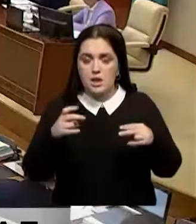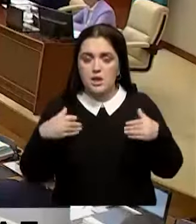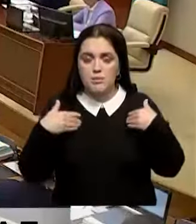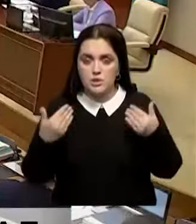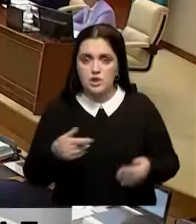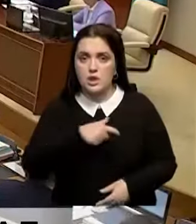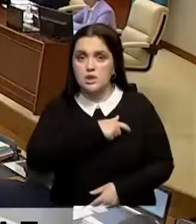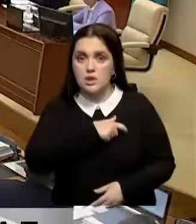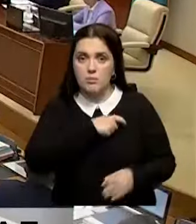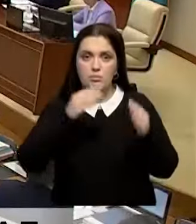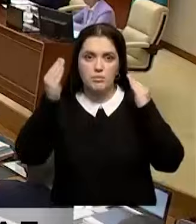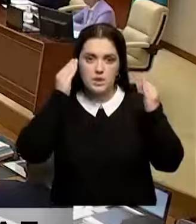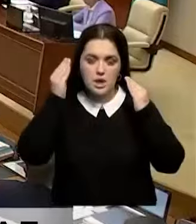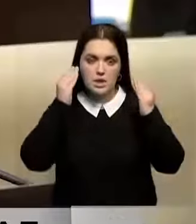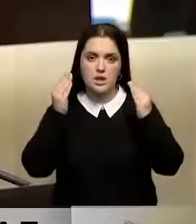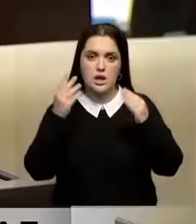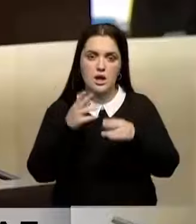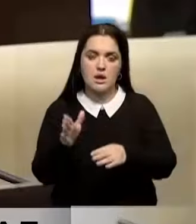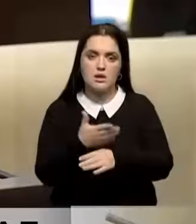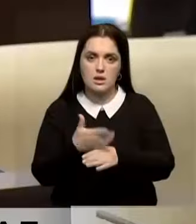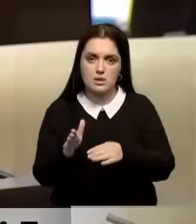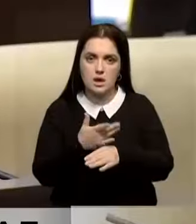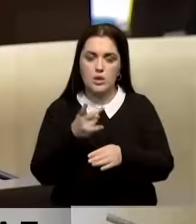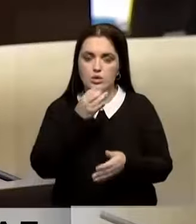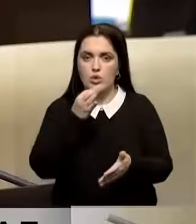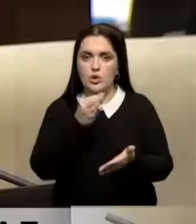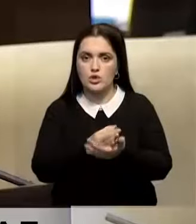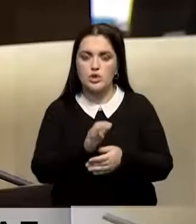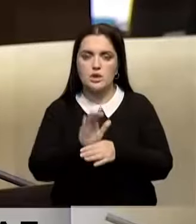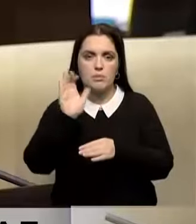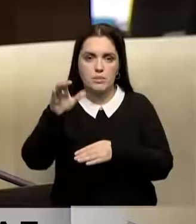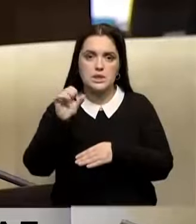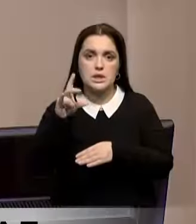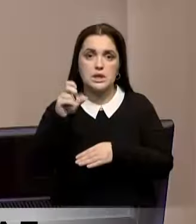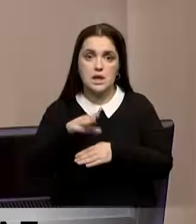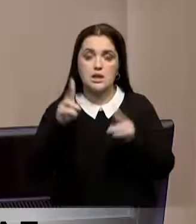же парламентских фракций по утверждению бюджета разделились, но отчеты все же направили в Сенат.